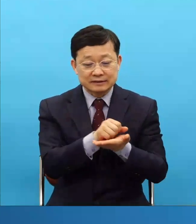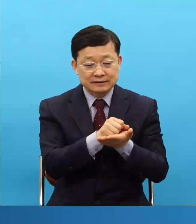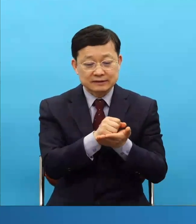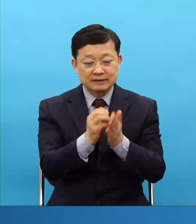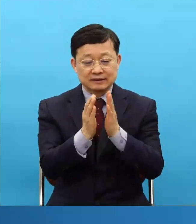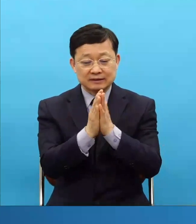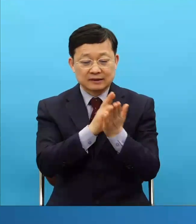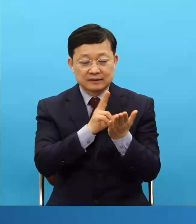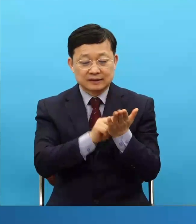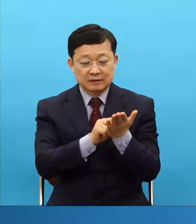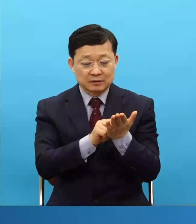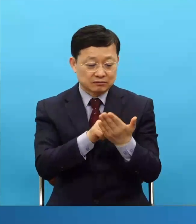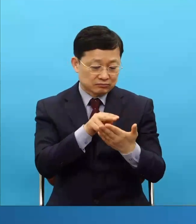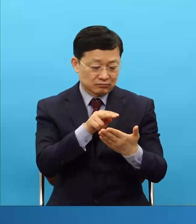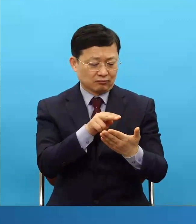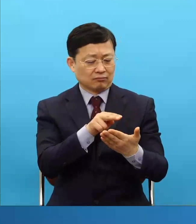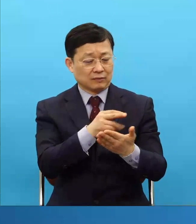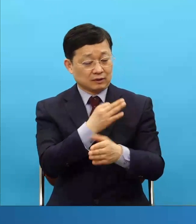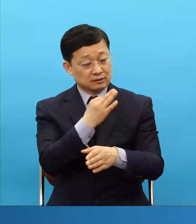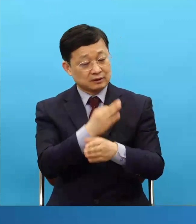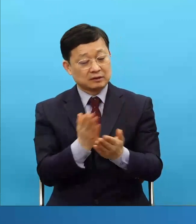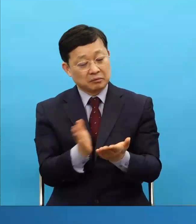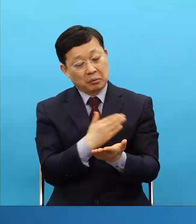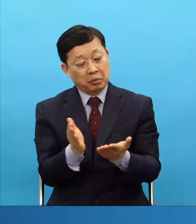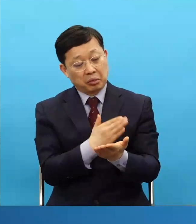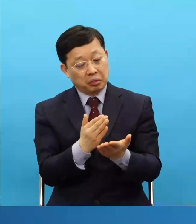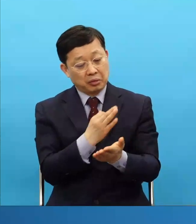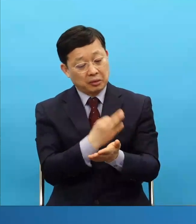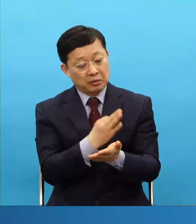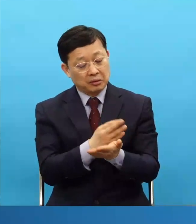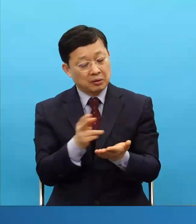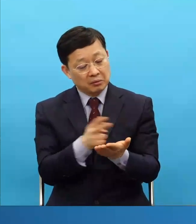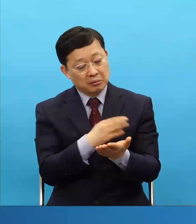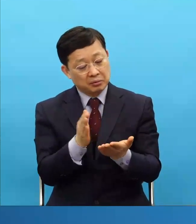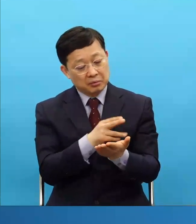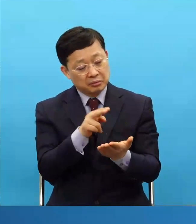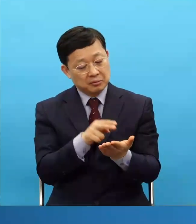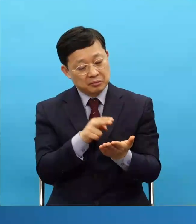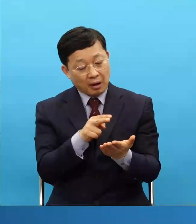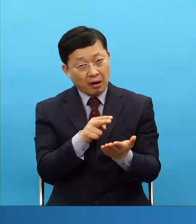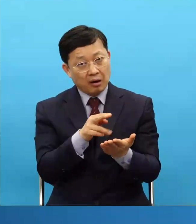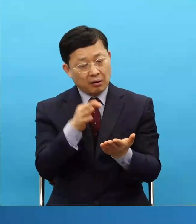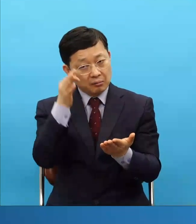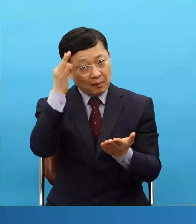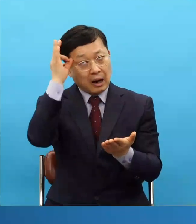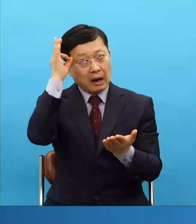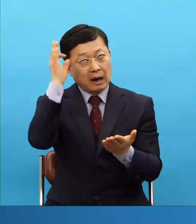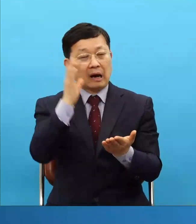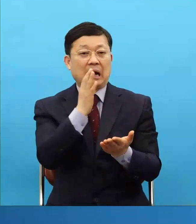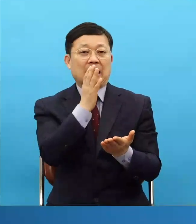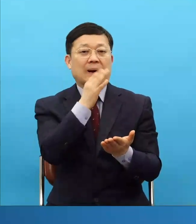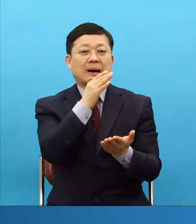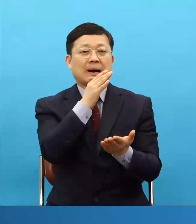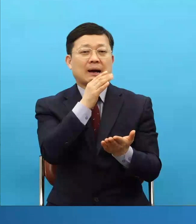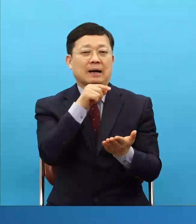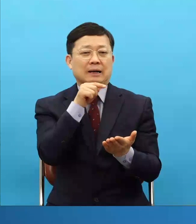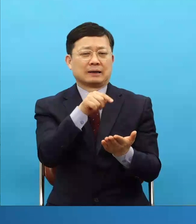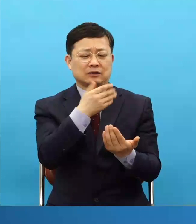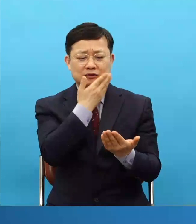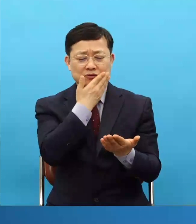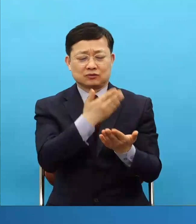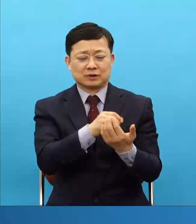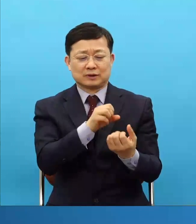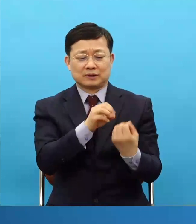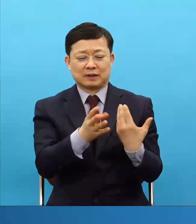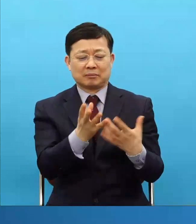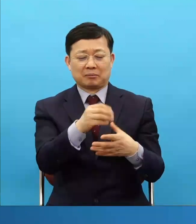탁 보니까 이래 대충 이래 보잖아요 우리가. And you could vaguely look through it. 나는 그거 보면서 딱 답냈어. But as soon as I saw the title, I found my answer.